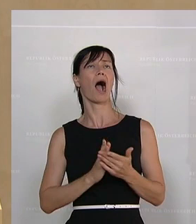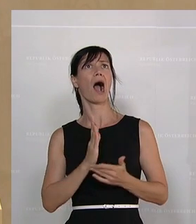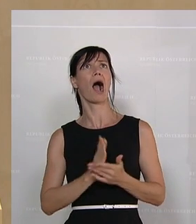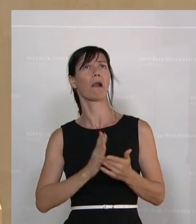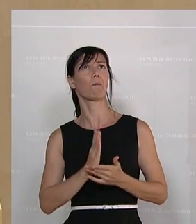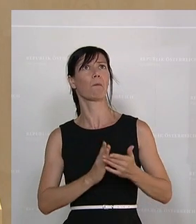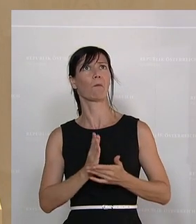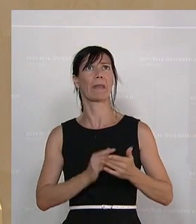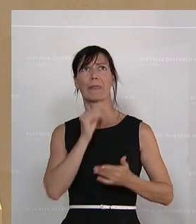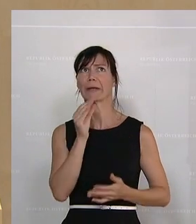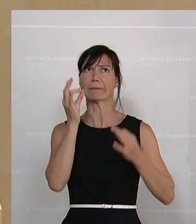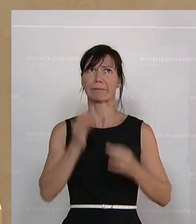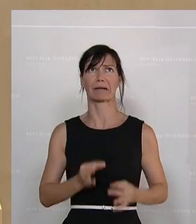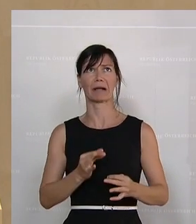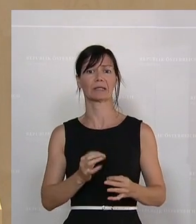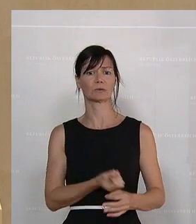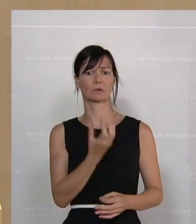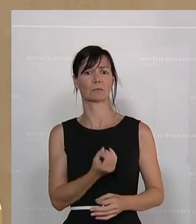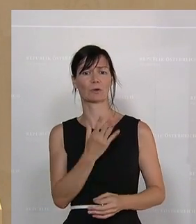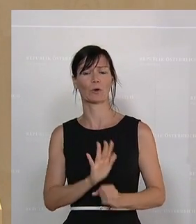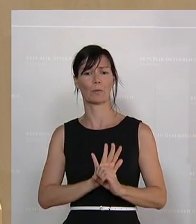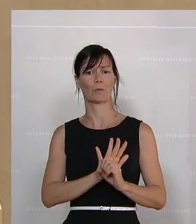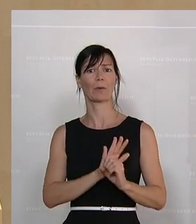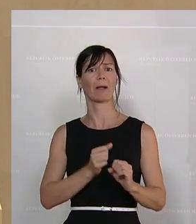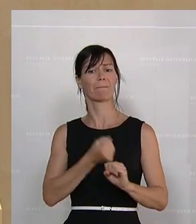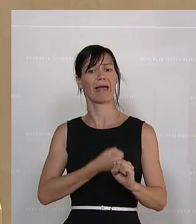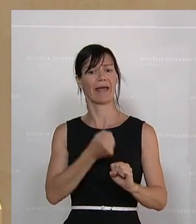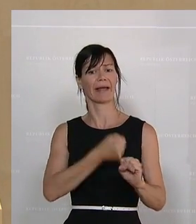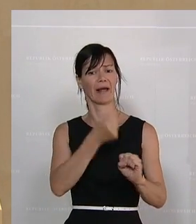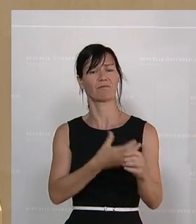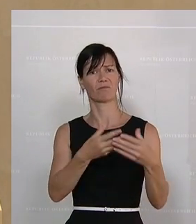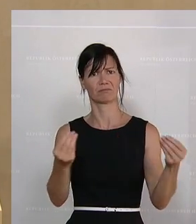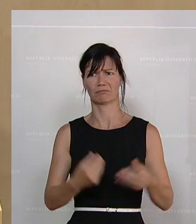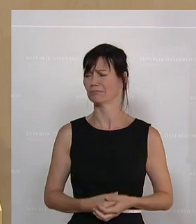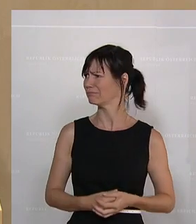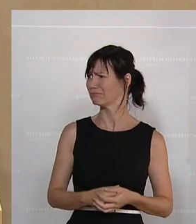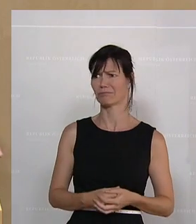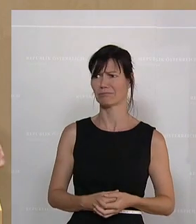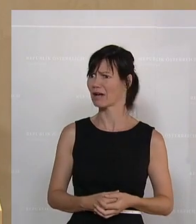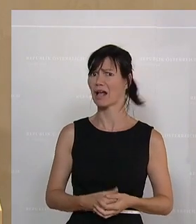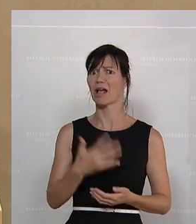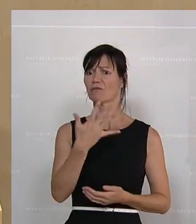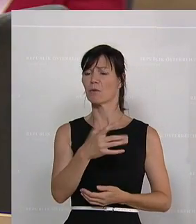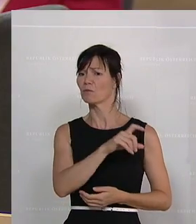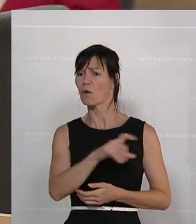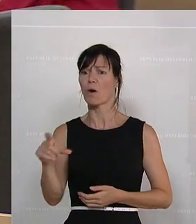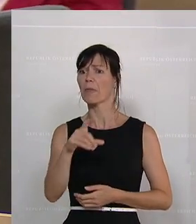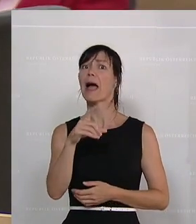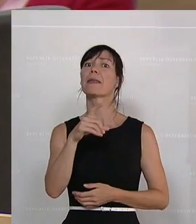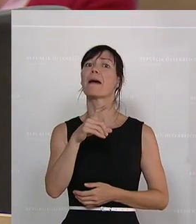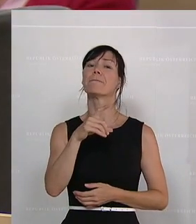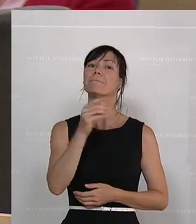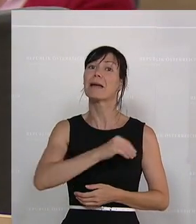menschen in diesem lande die jetzt auf diese unterstützung notwendig brauchen deshalb haben wir hätten diese sondersitzung deshalb haben wir diese sondersitzung